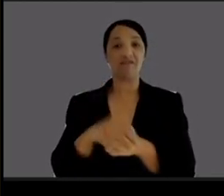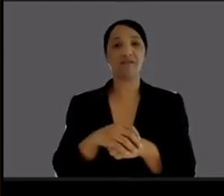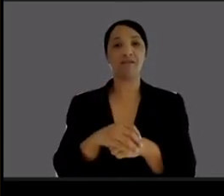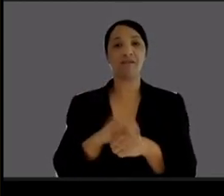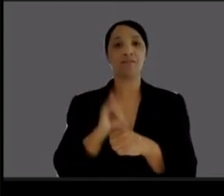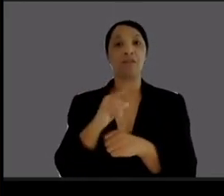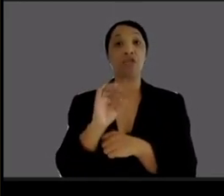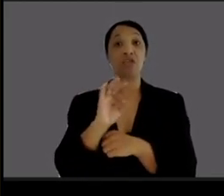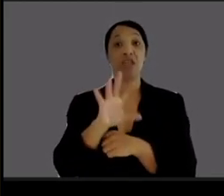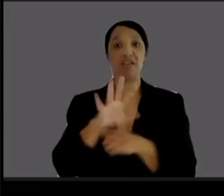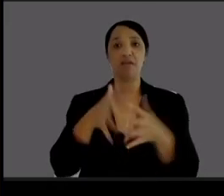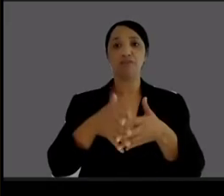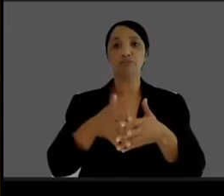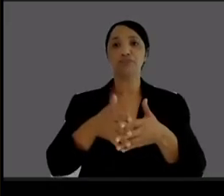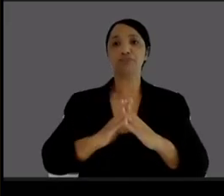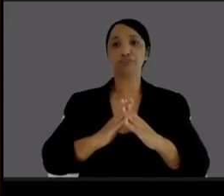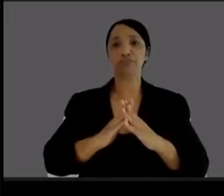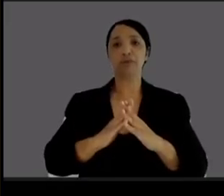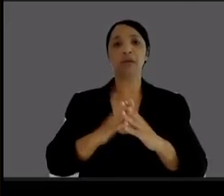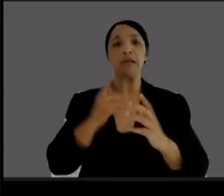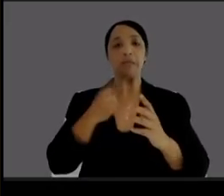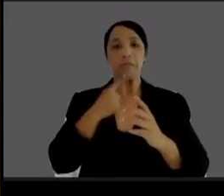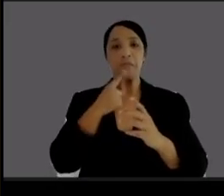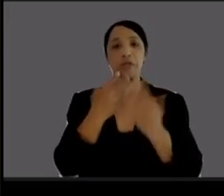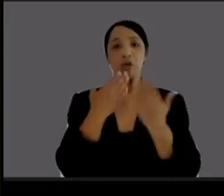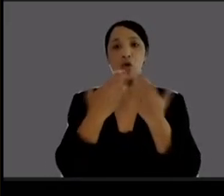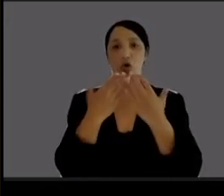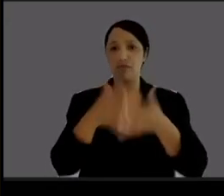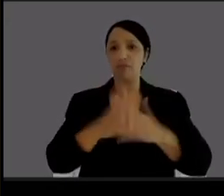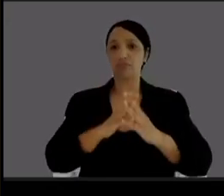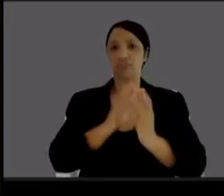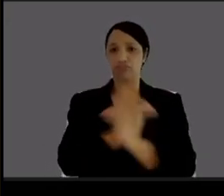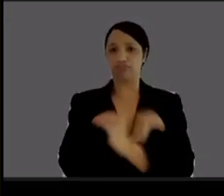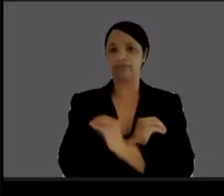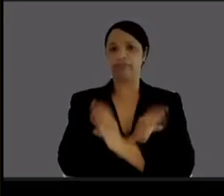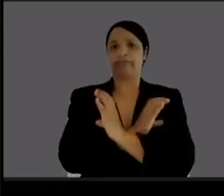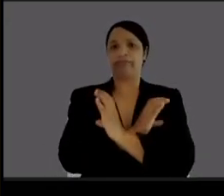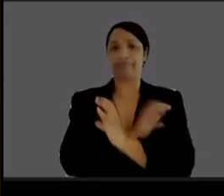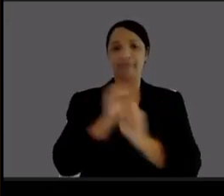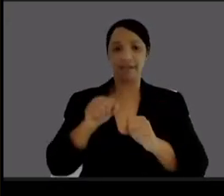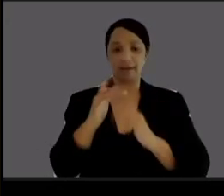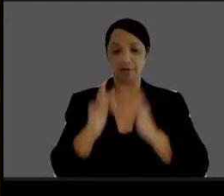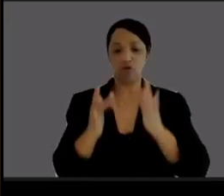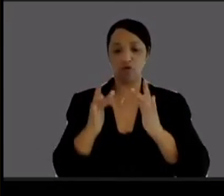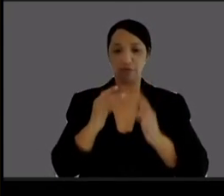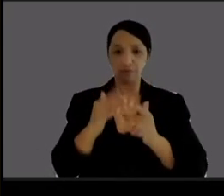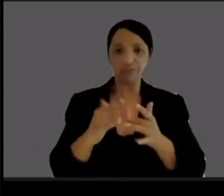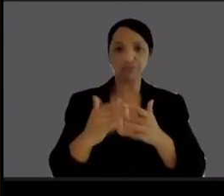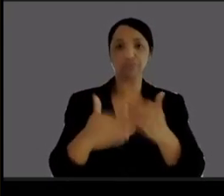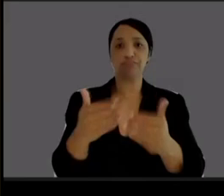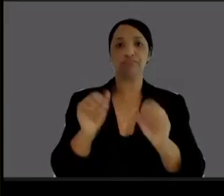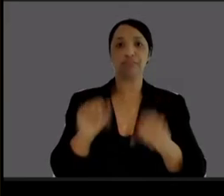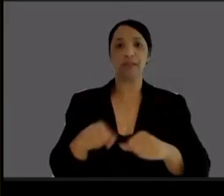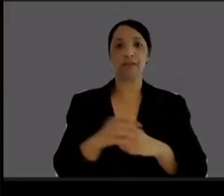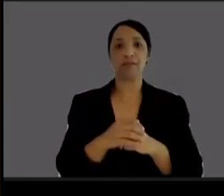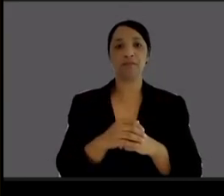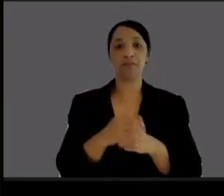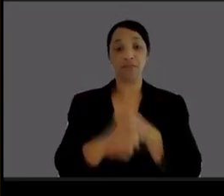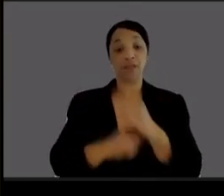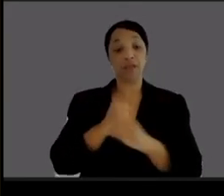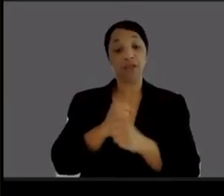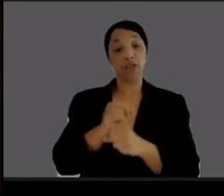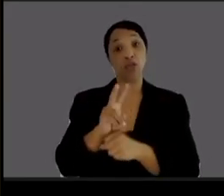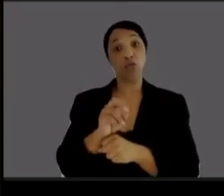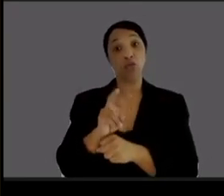そのマンデートということでえこの情報科社会インフォメーションソサエティに対するするマンデートを受けまししましたえ